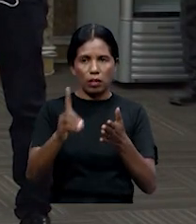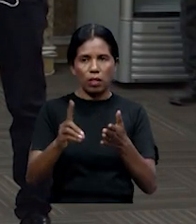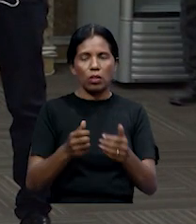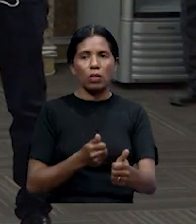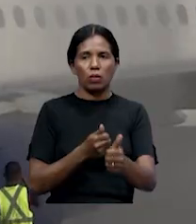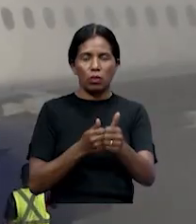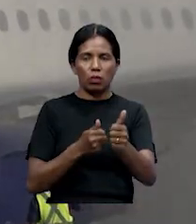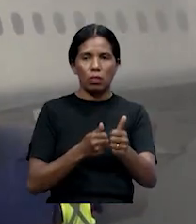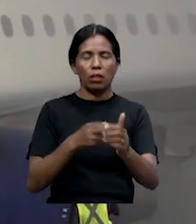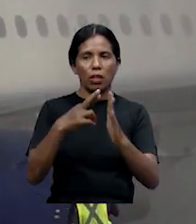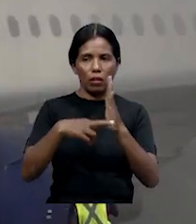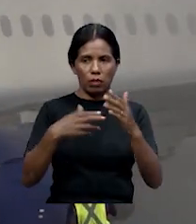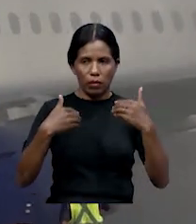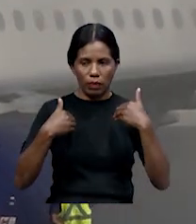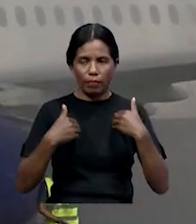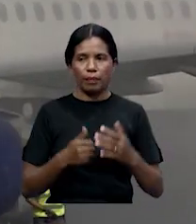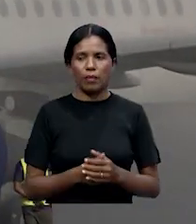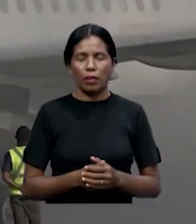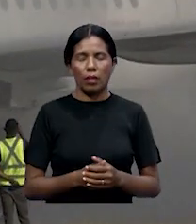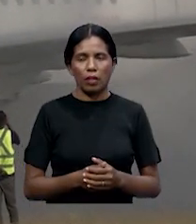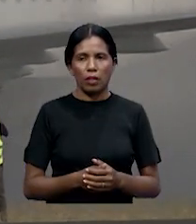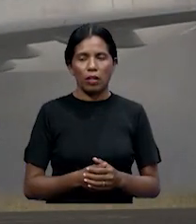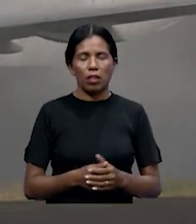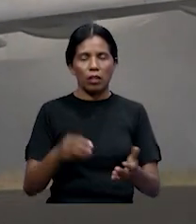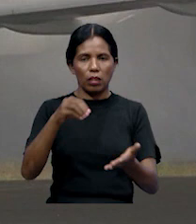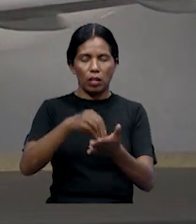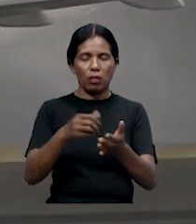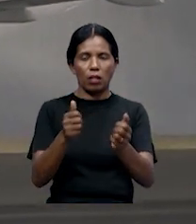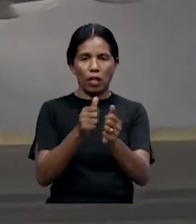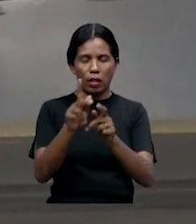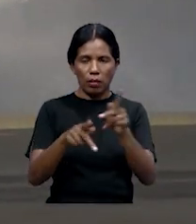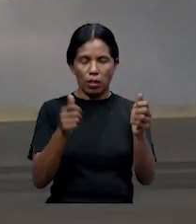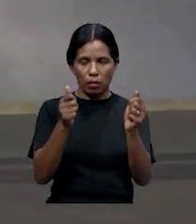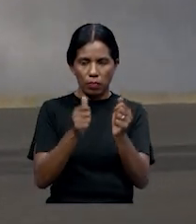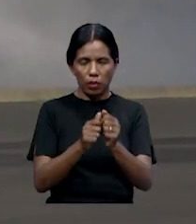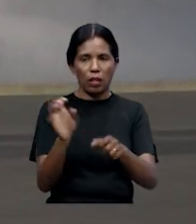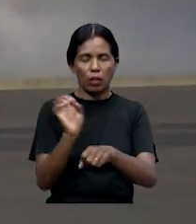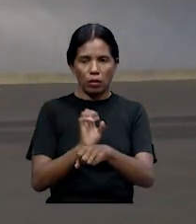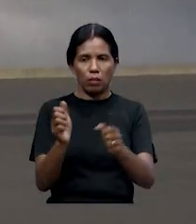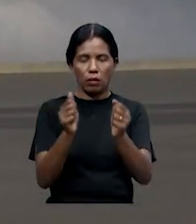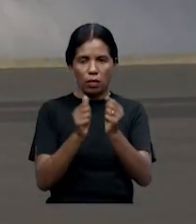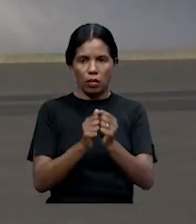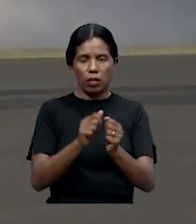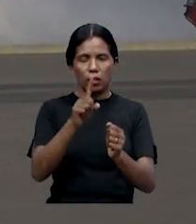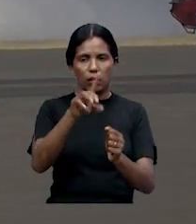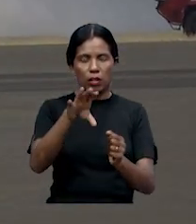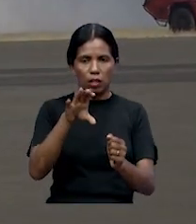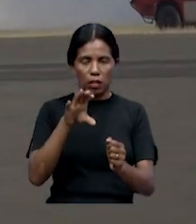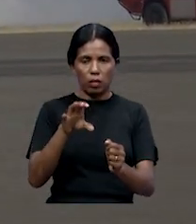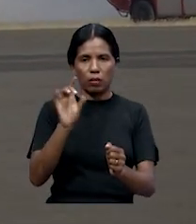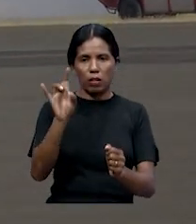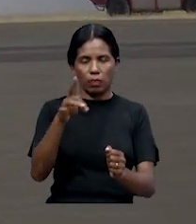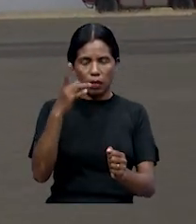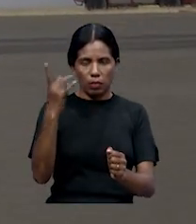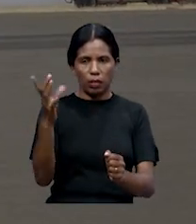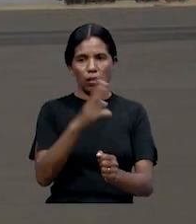iha. Tur volume avião ne acumula passageiro classe VIP no economia hamutuk atus ida sanulu resingwalu